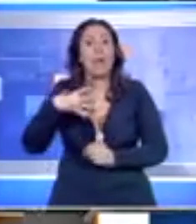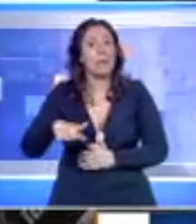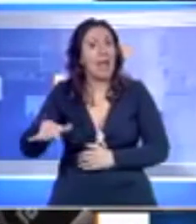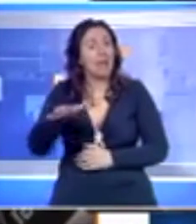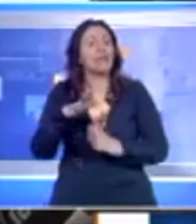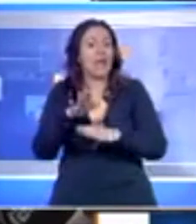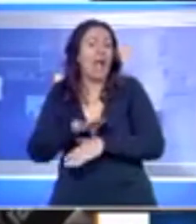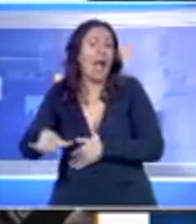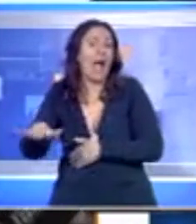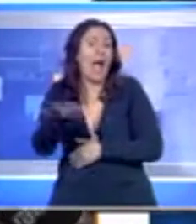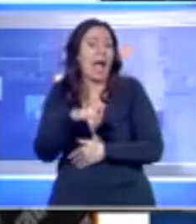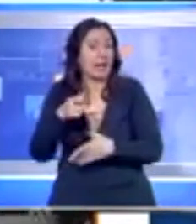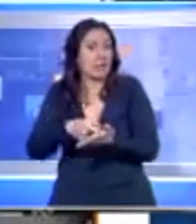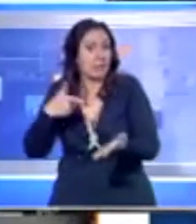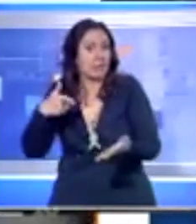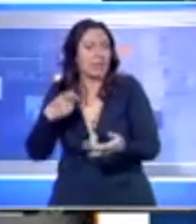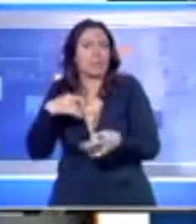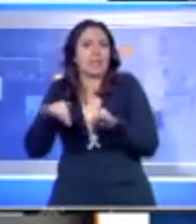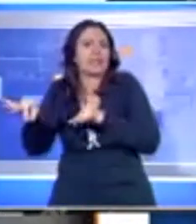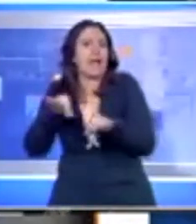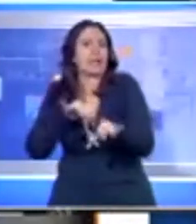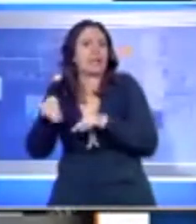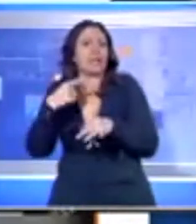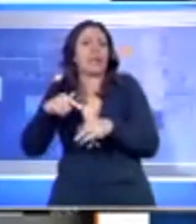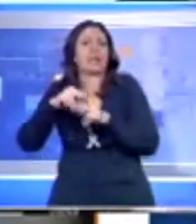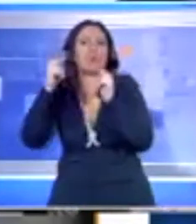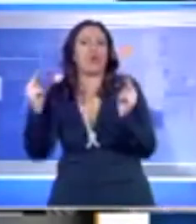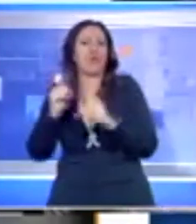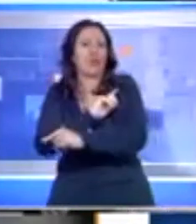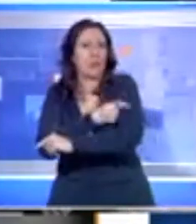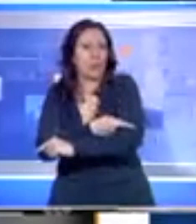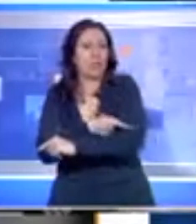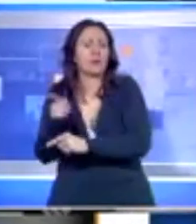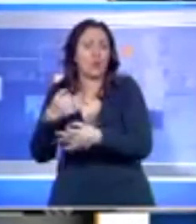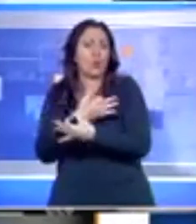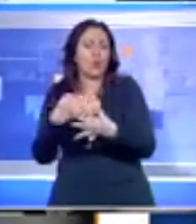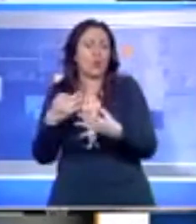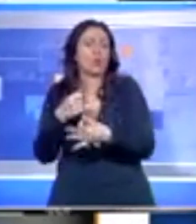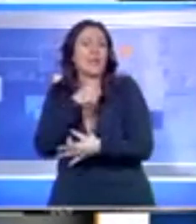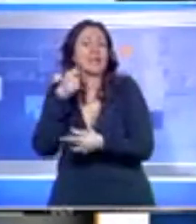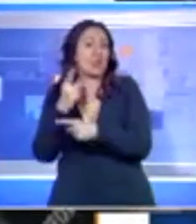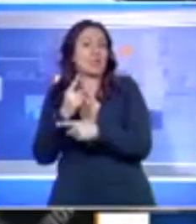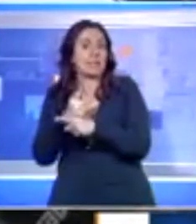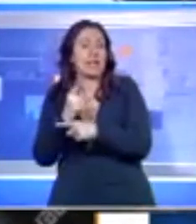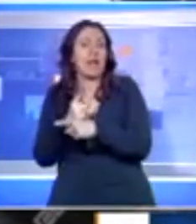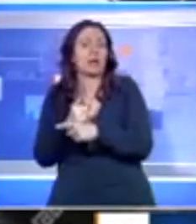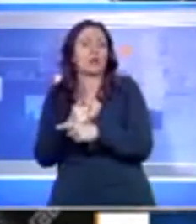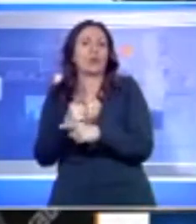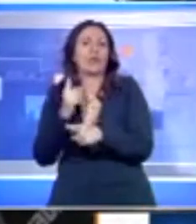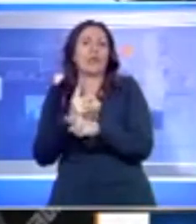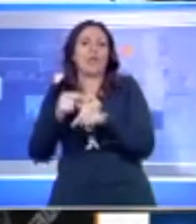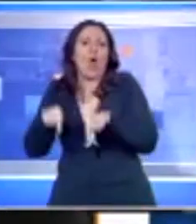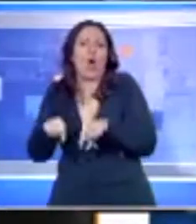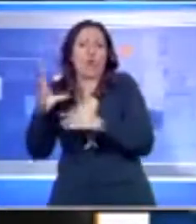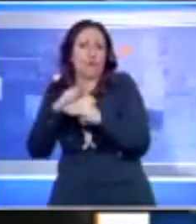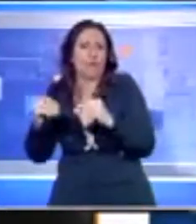importante strategiche che il territorio della provincia di potenza e quindi è giusto e necessario e protetto che ci occupiamo oggi di